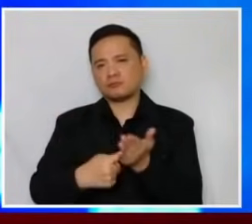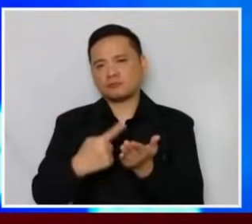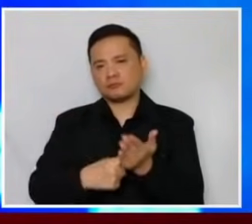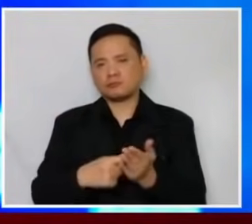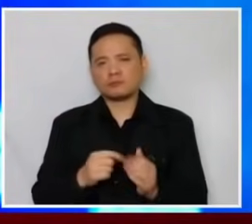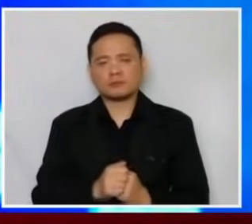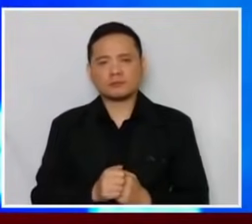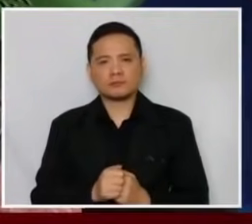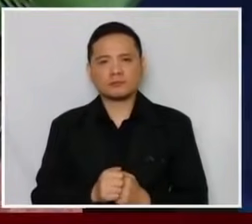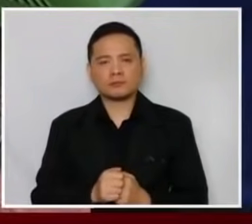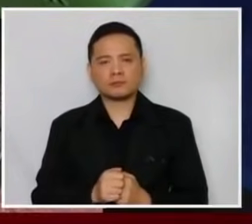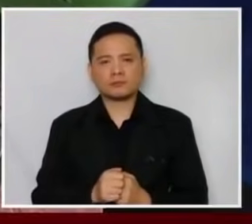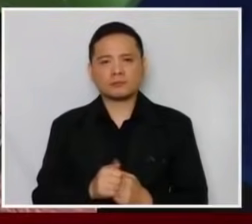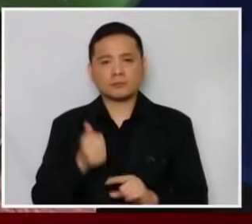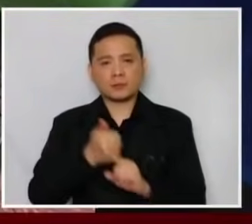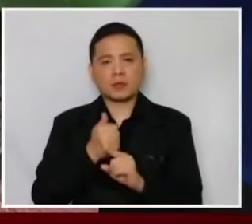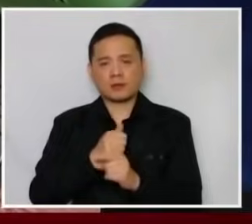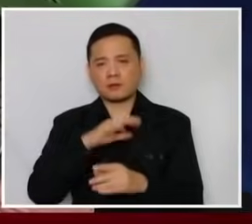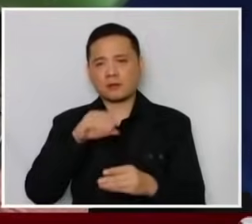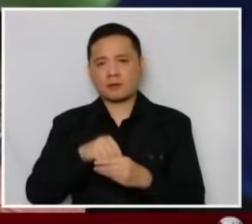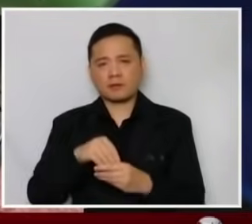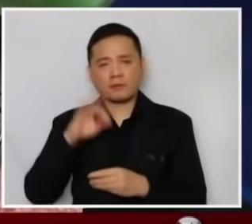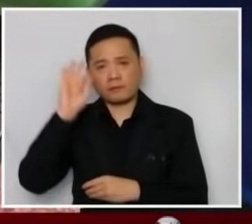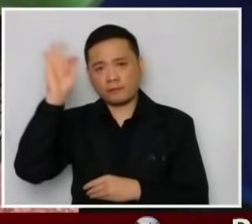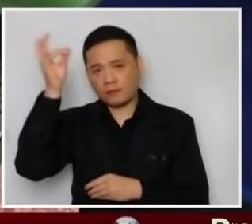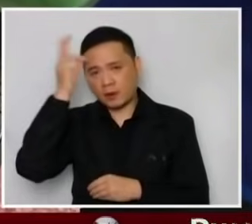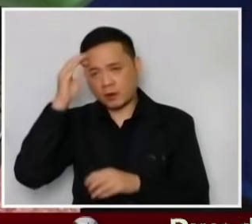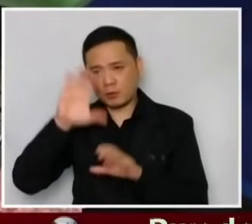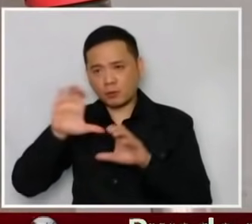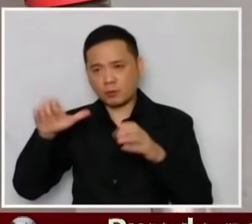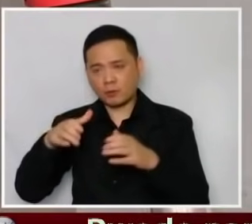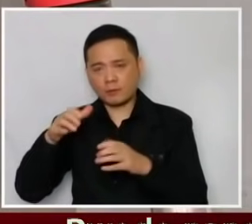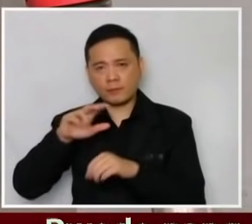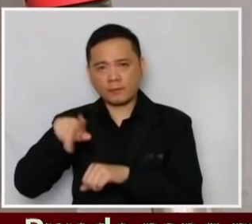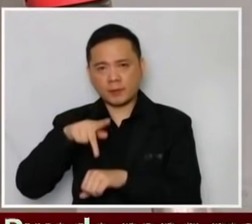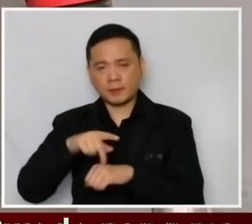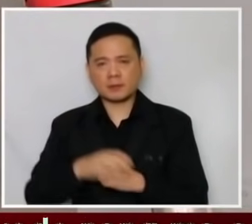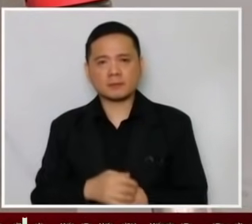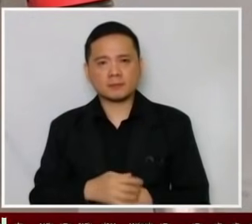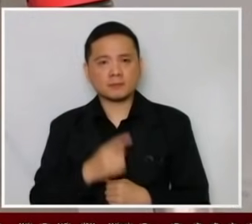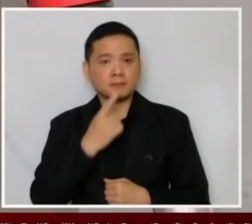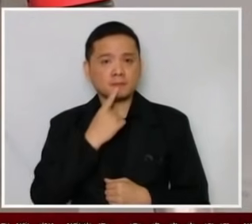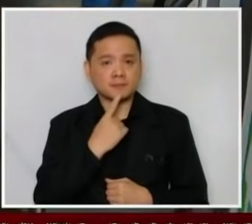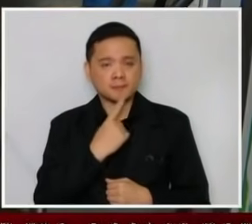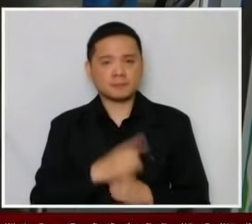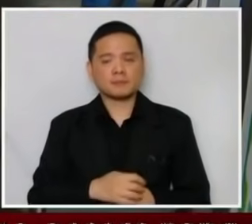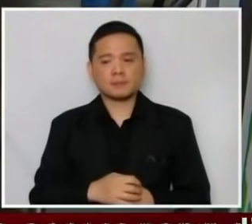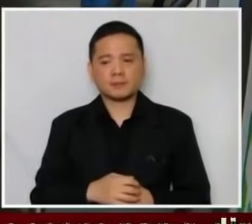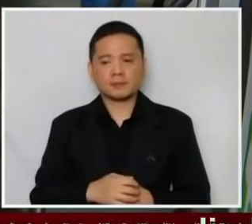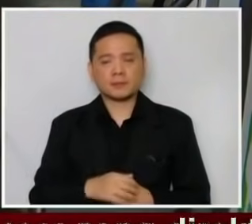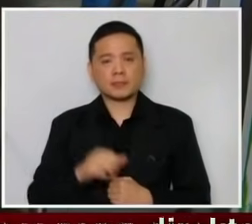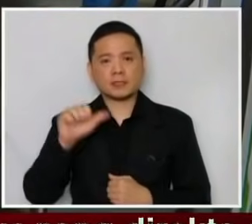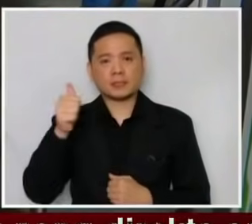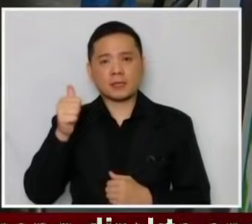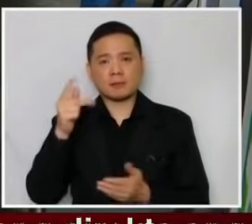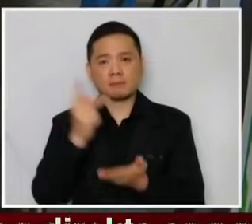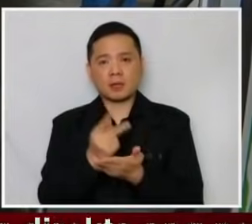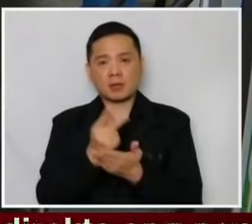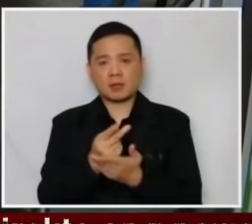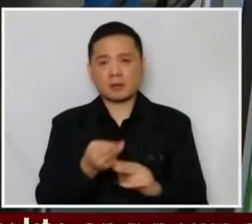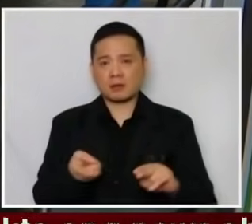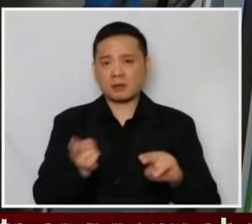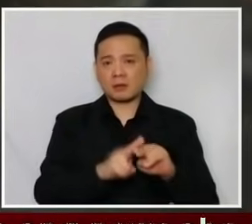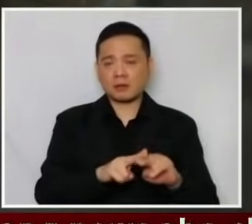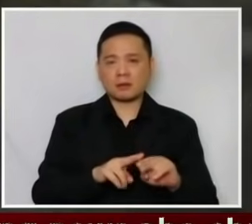ng Pilipinas. Naniniwala ang dating senador na 10 piso din ang matatapyas sa diesel at 6 na piso naman